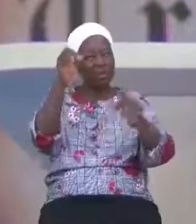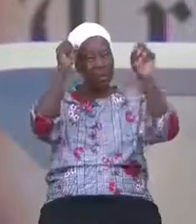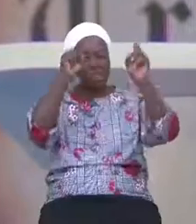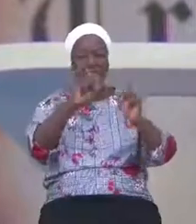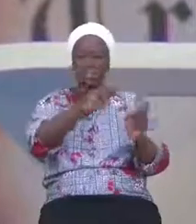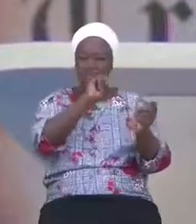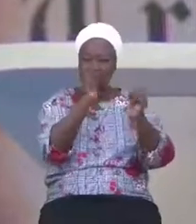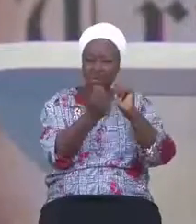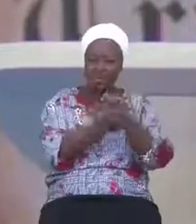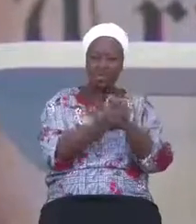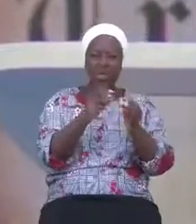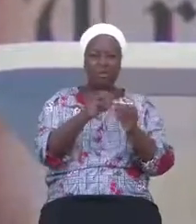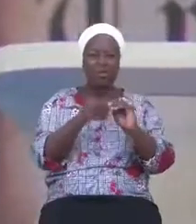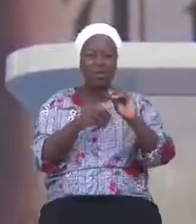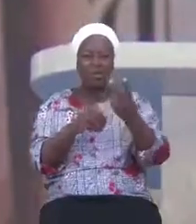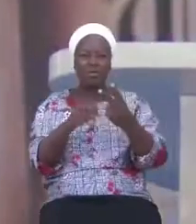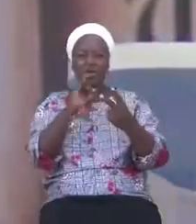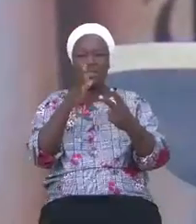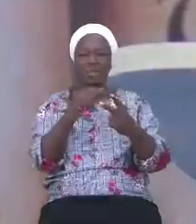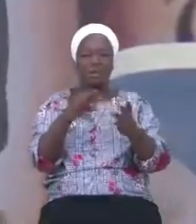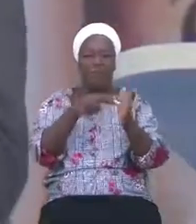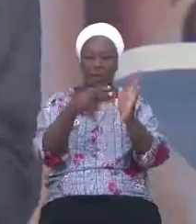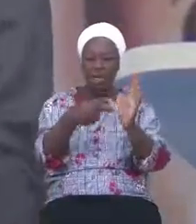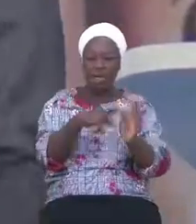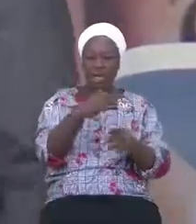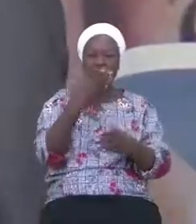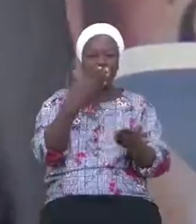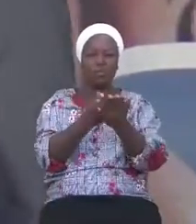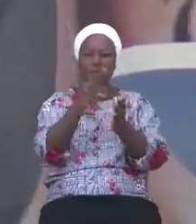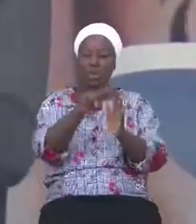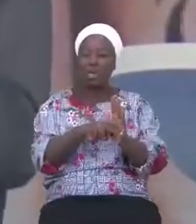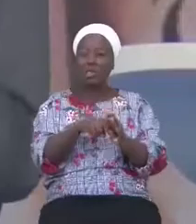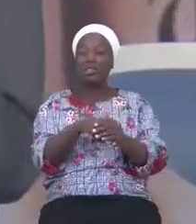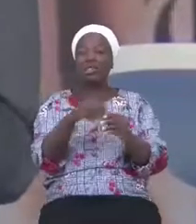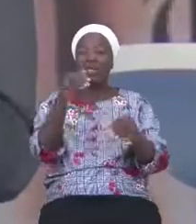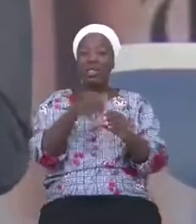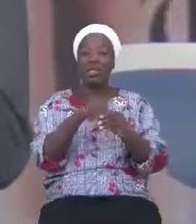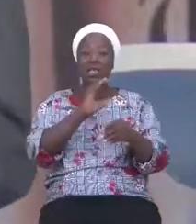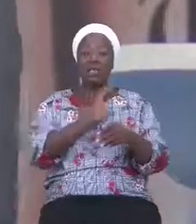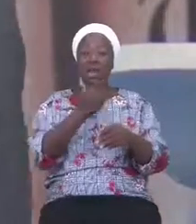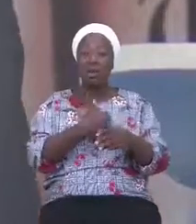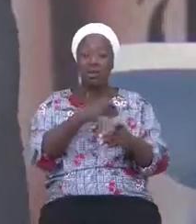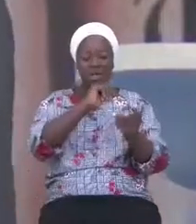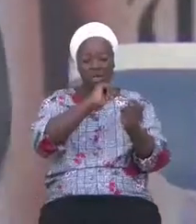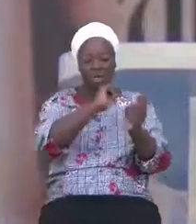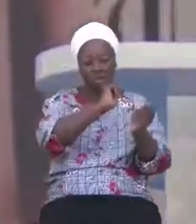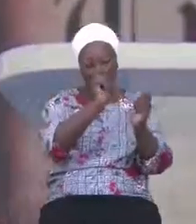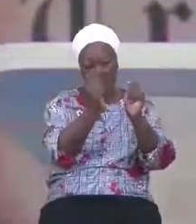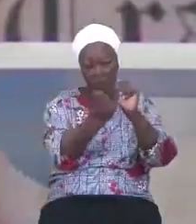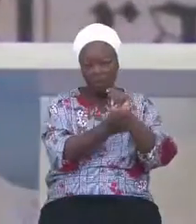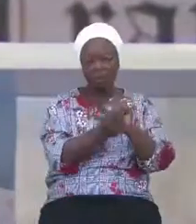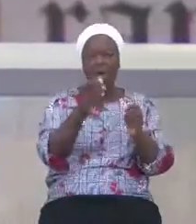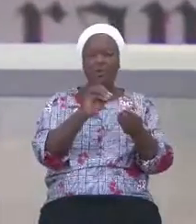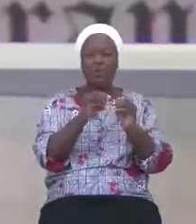transfiguration. Deuxièmement, la signification et la bonté dans notre transformation. Et